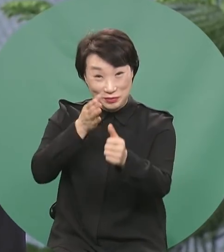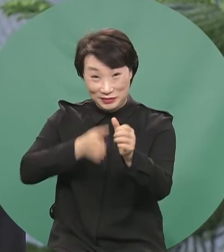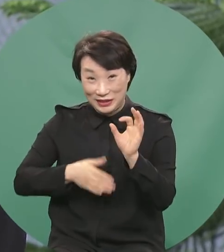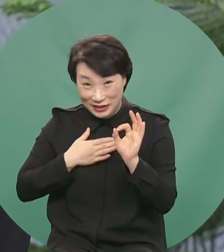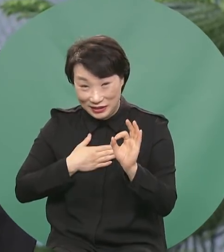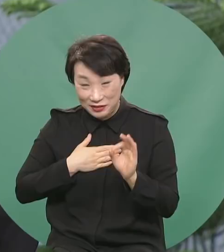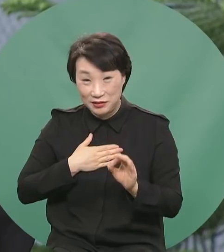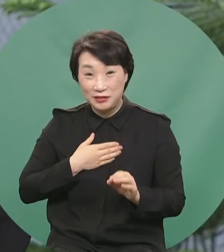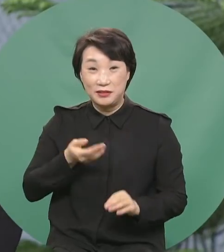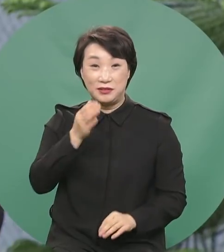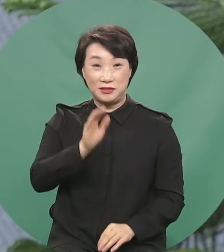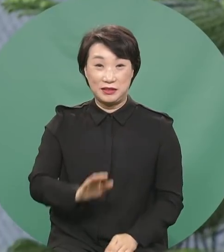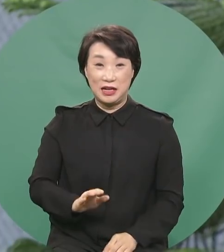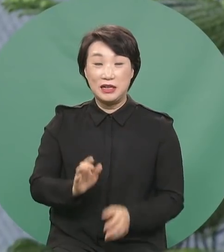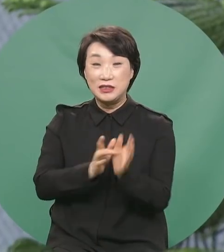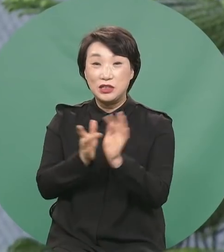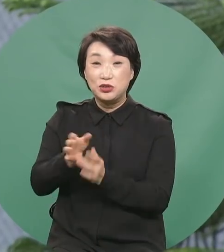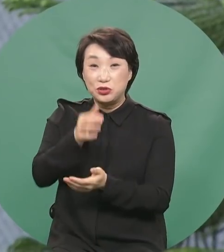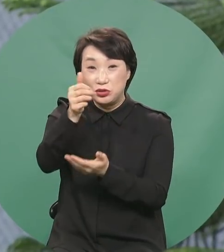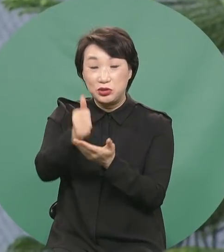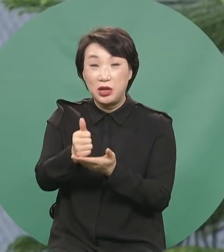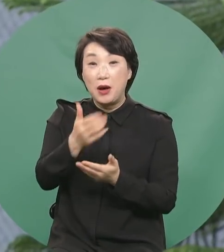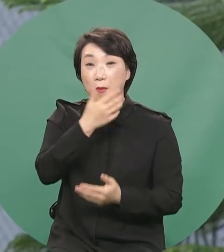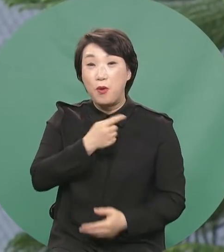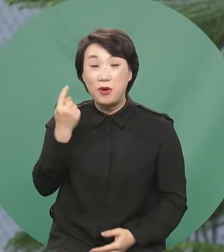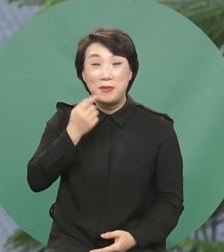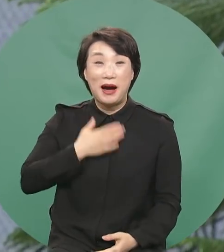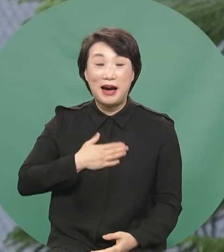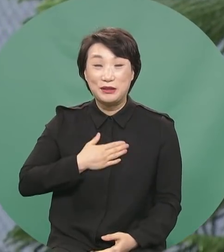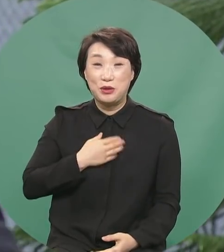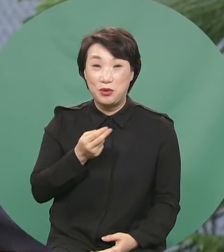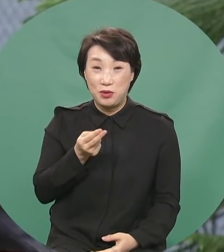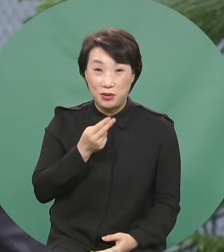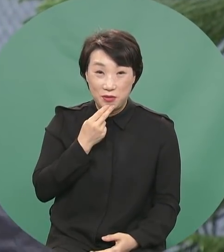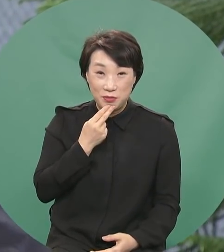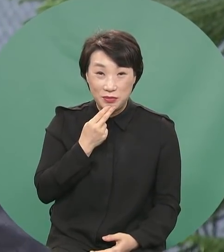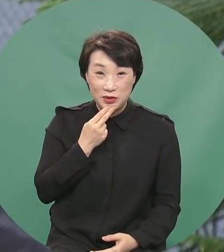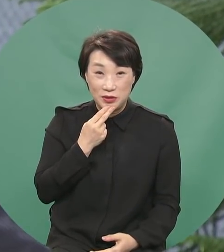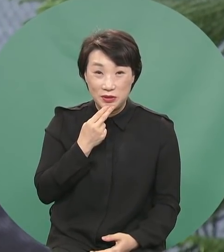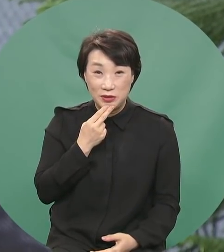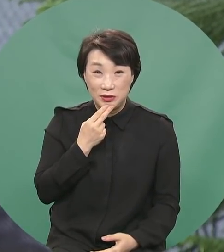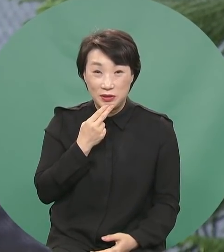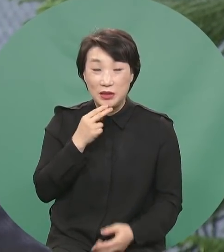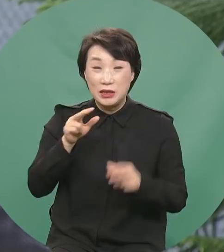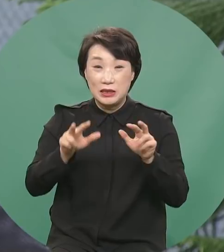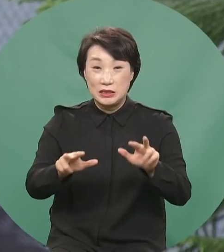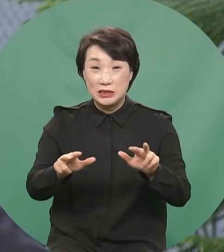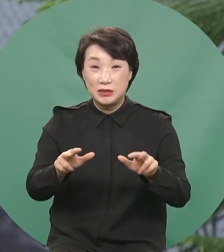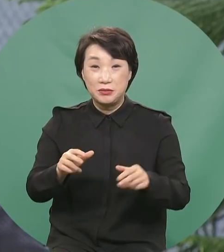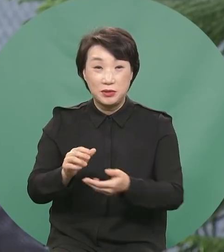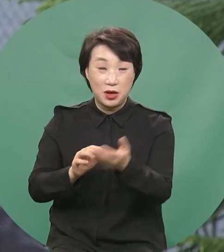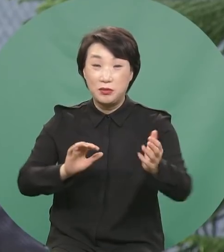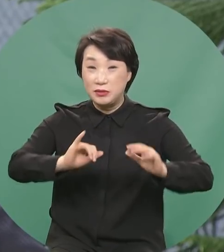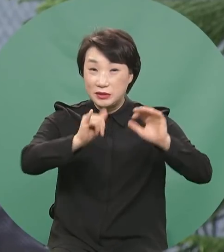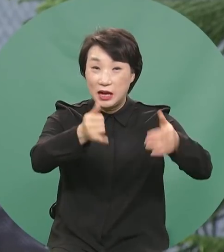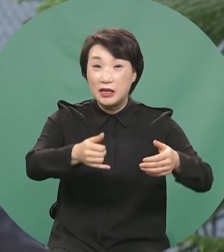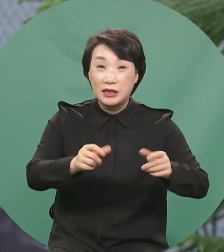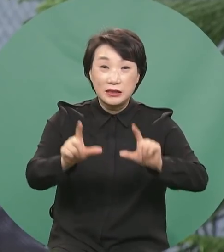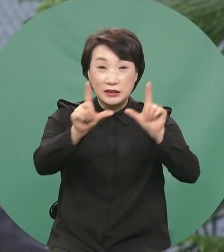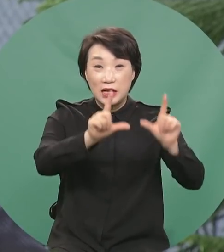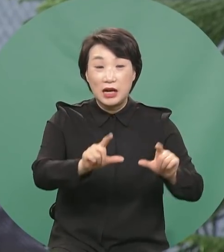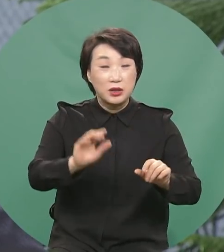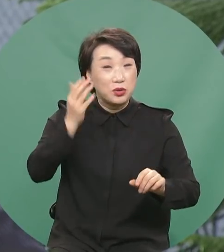그러나 예수 그리스도의 복음을 알지 못하는 지금 이 세상에 살고